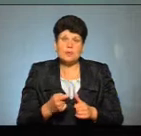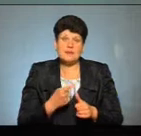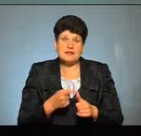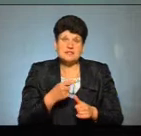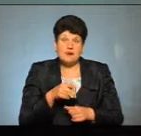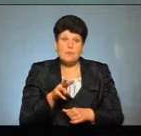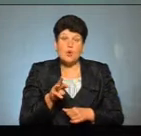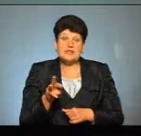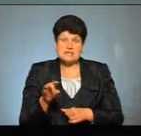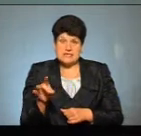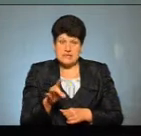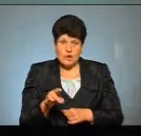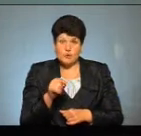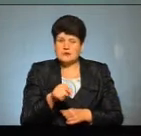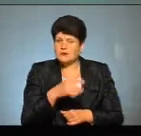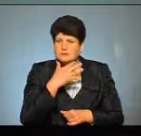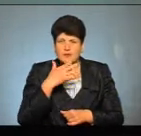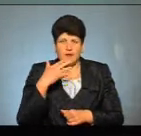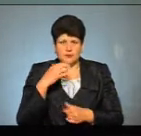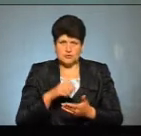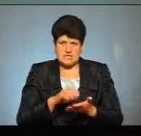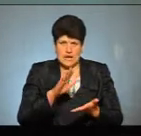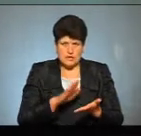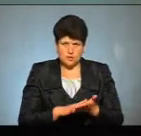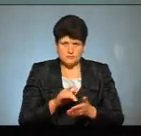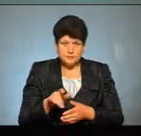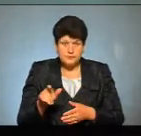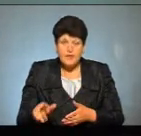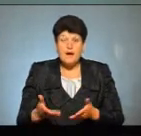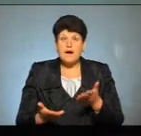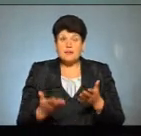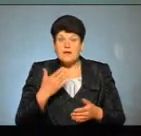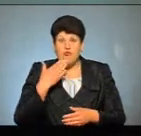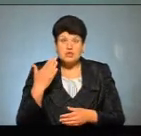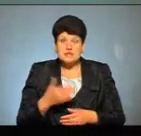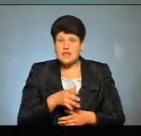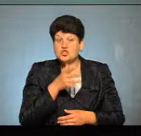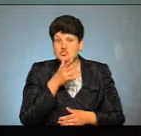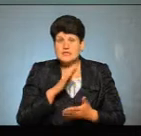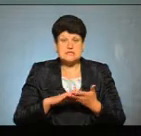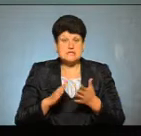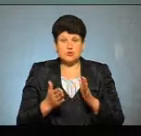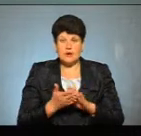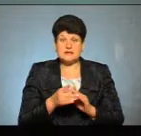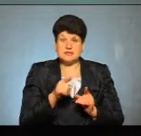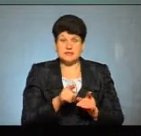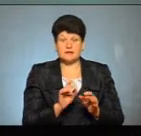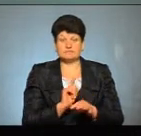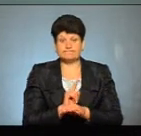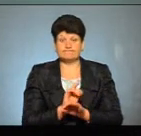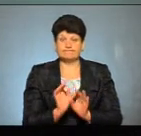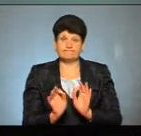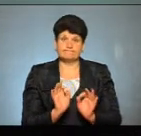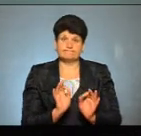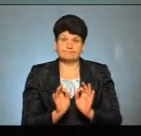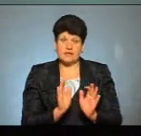Монастириський район, там доволі багато зареєстровано, але в останній час ситуація там більш-менш стабілізувалася,